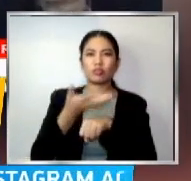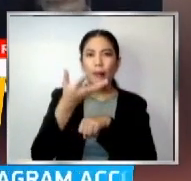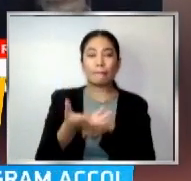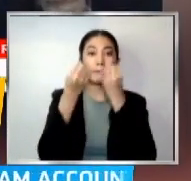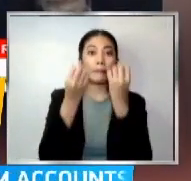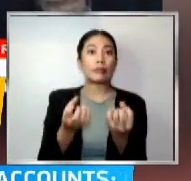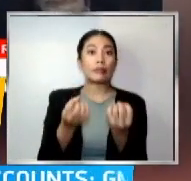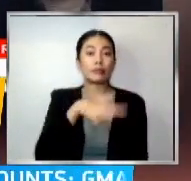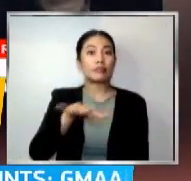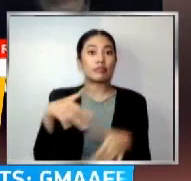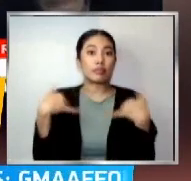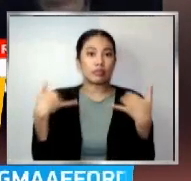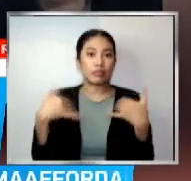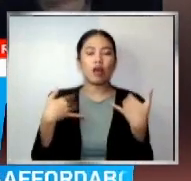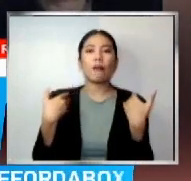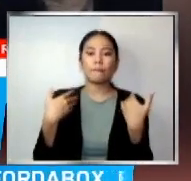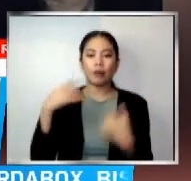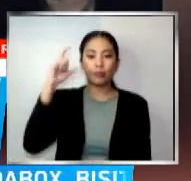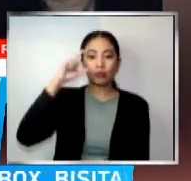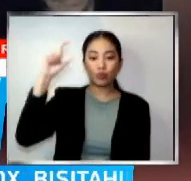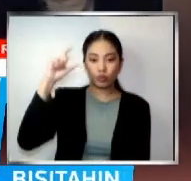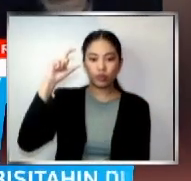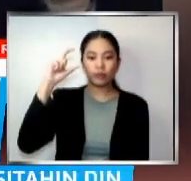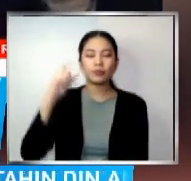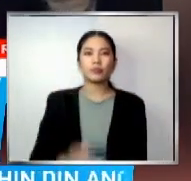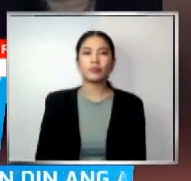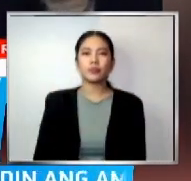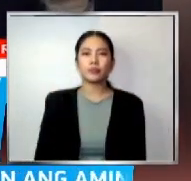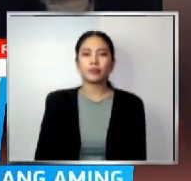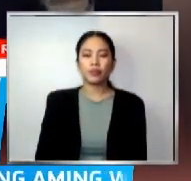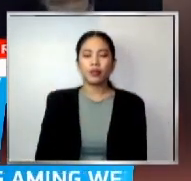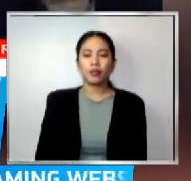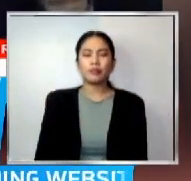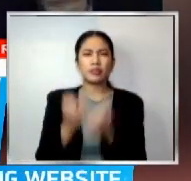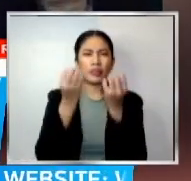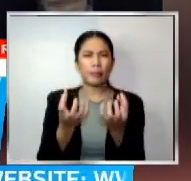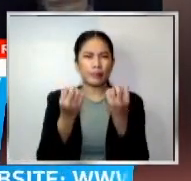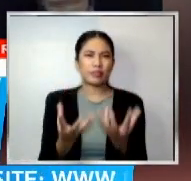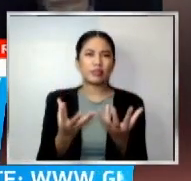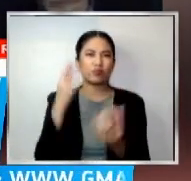bakit Muslims, yung Muslim women yung natatraffic dahil